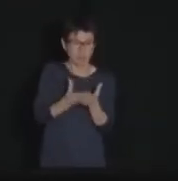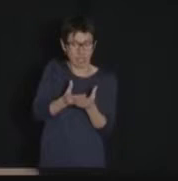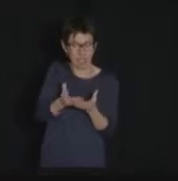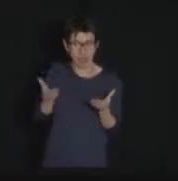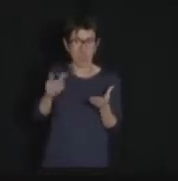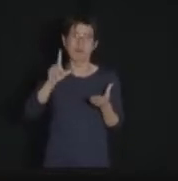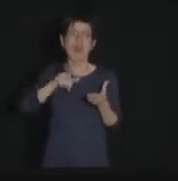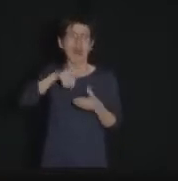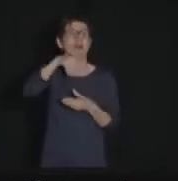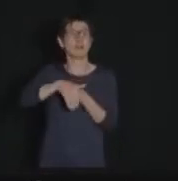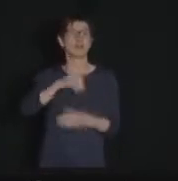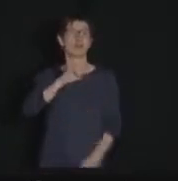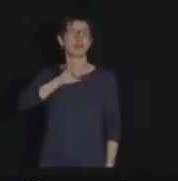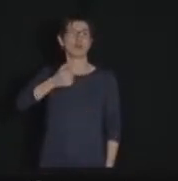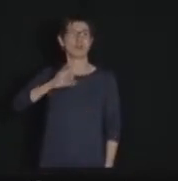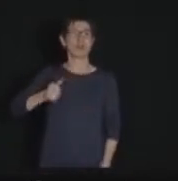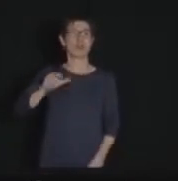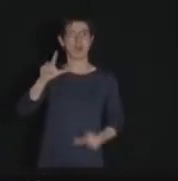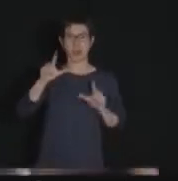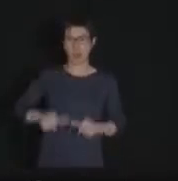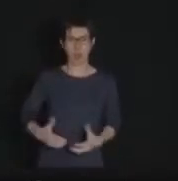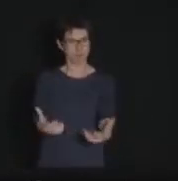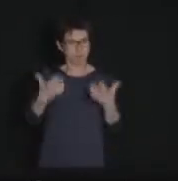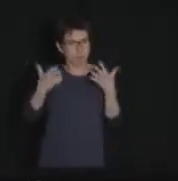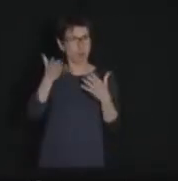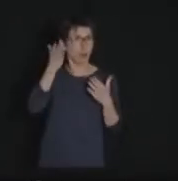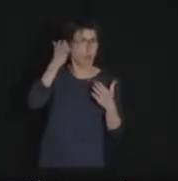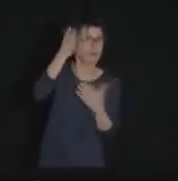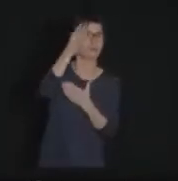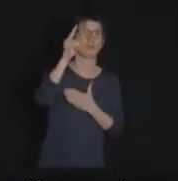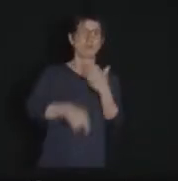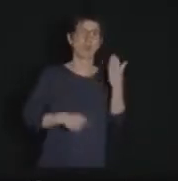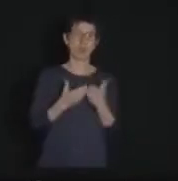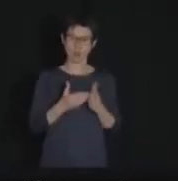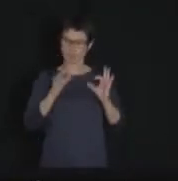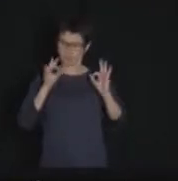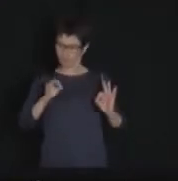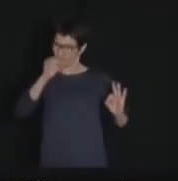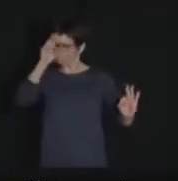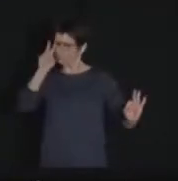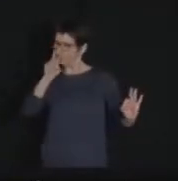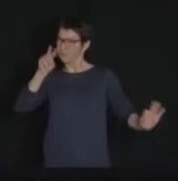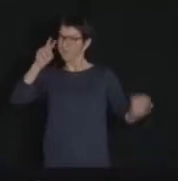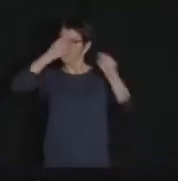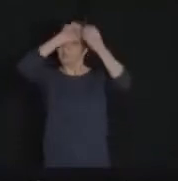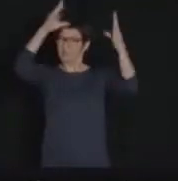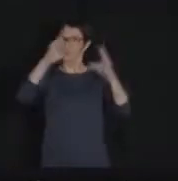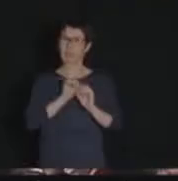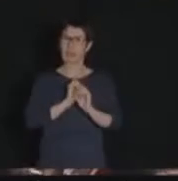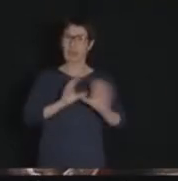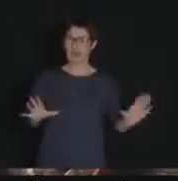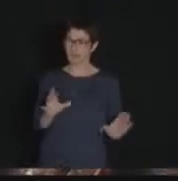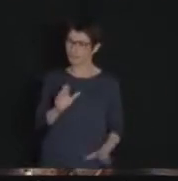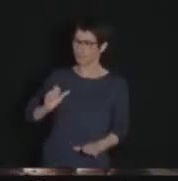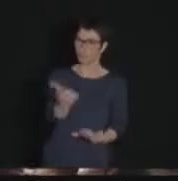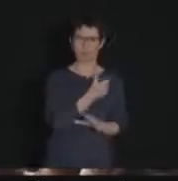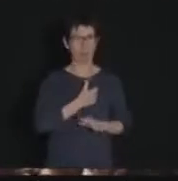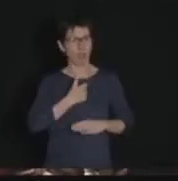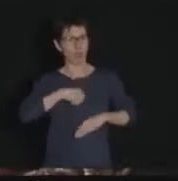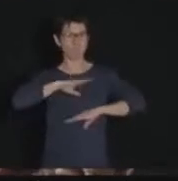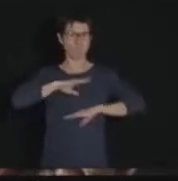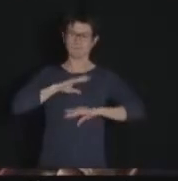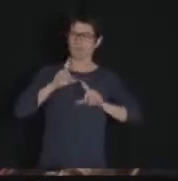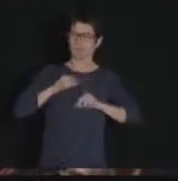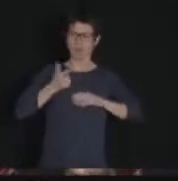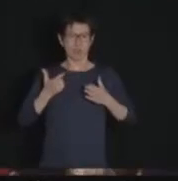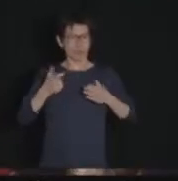dans la machine, tout ça est parti dans le grand tourbillon. Il est temps d'y mettre de l'ordre, il est temps d'y mettre de la loi, il est temps de vérifier ce qui se